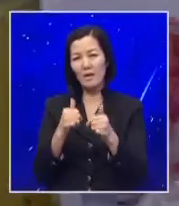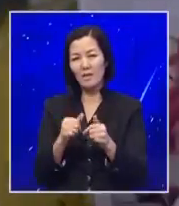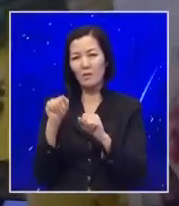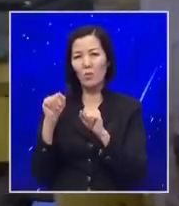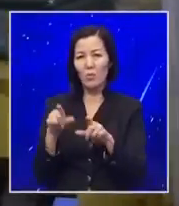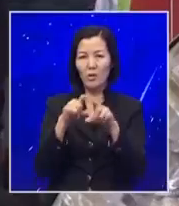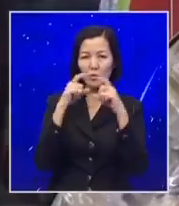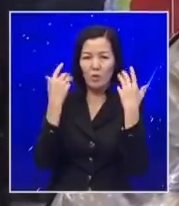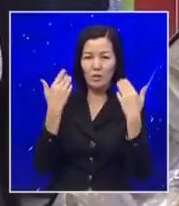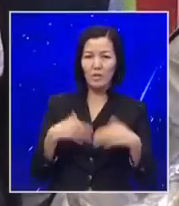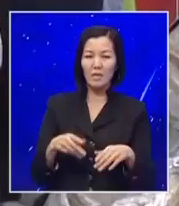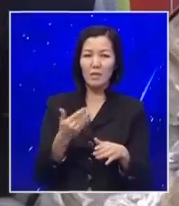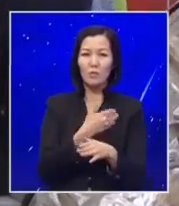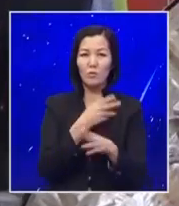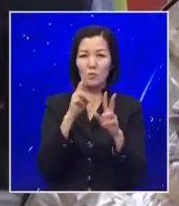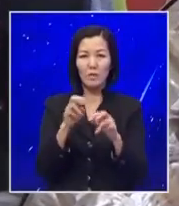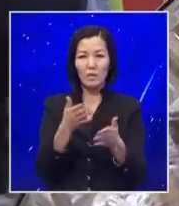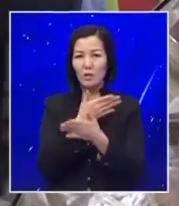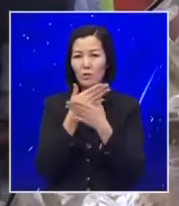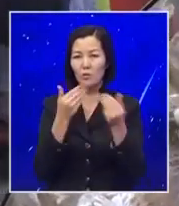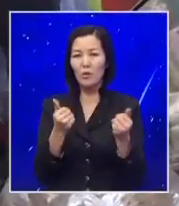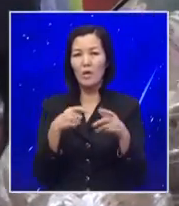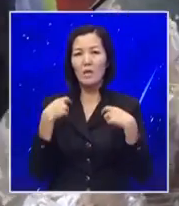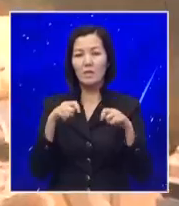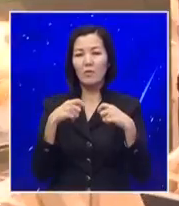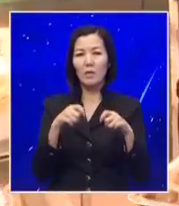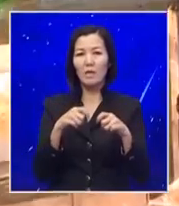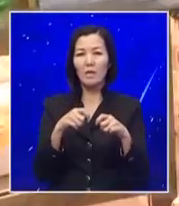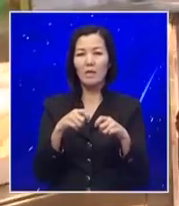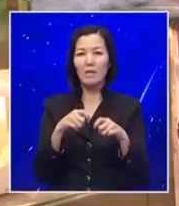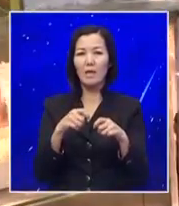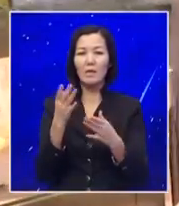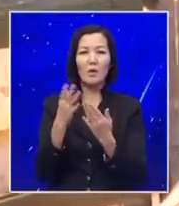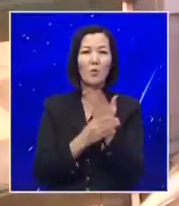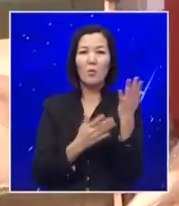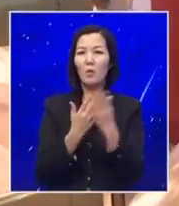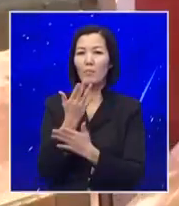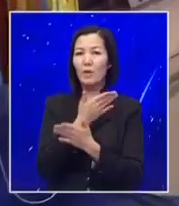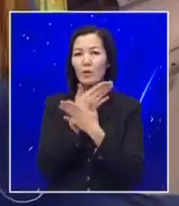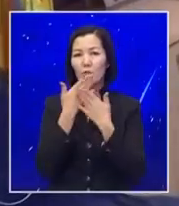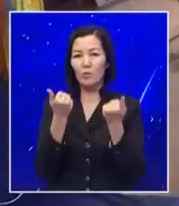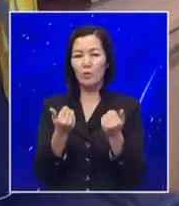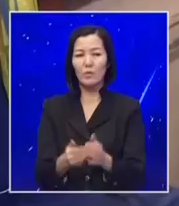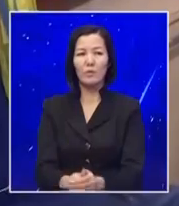қорғаныс құралы мен дене қызуын өлшетіндер жоқ. Ал саудагерлер халыққа медициналық қолғапсыз қызмет көрсетуде.